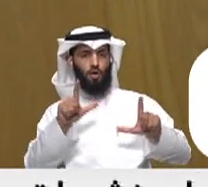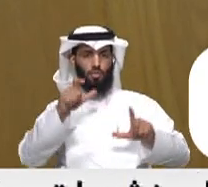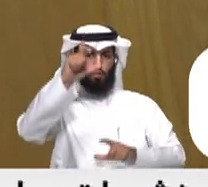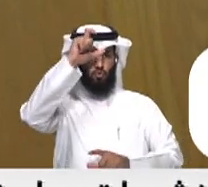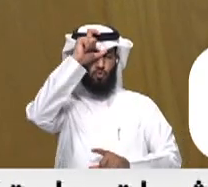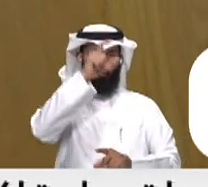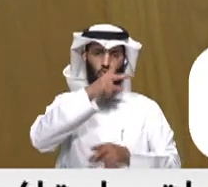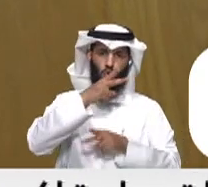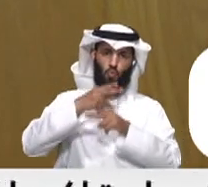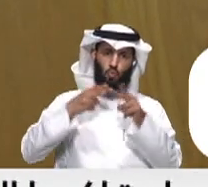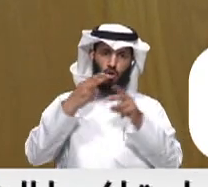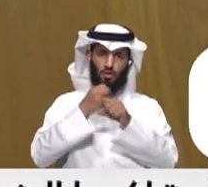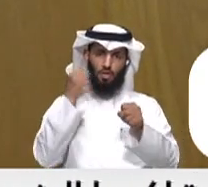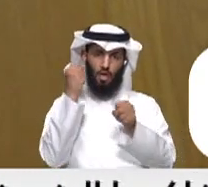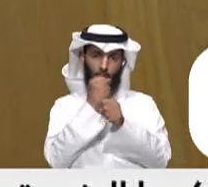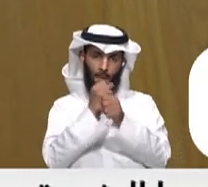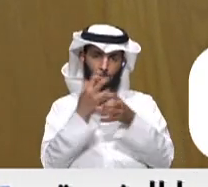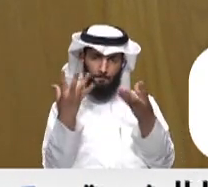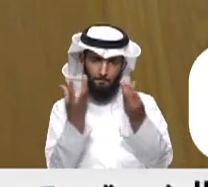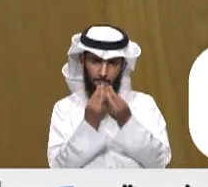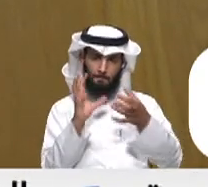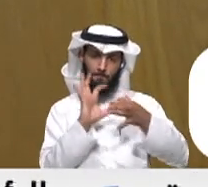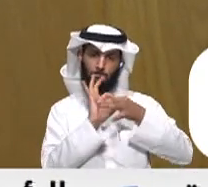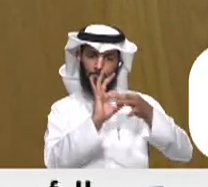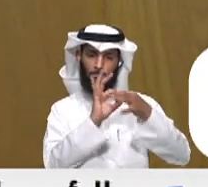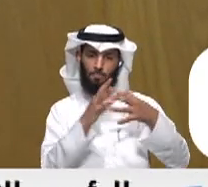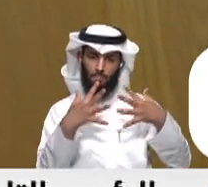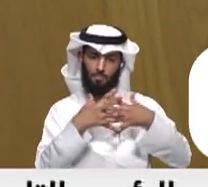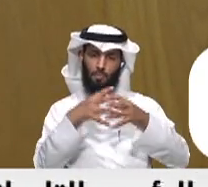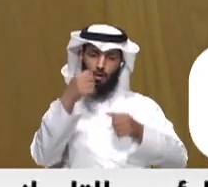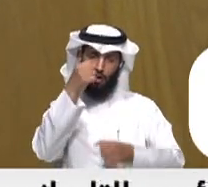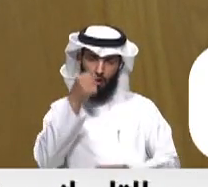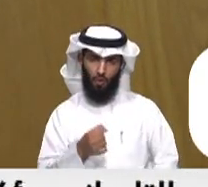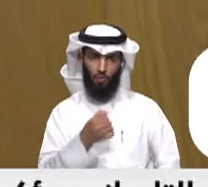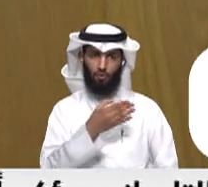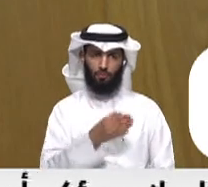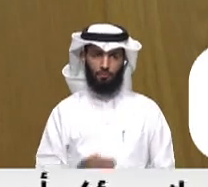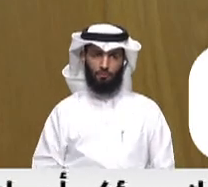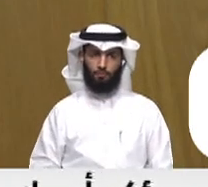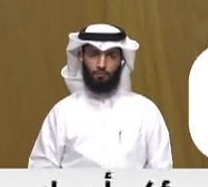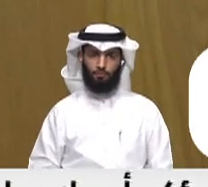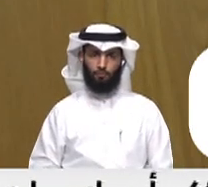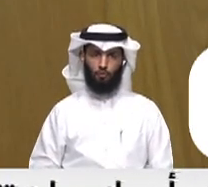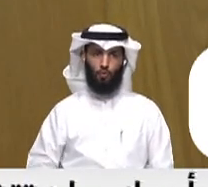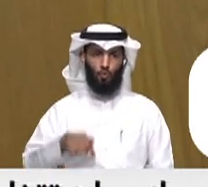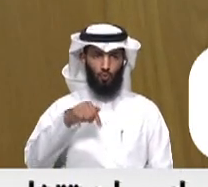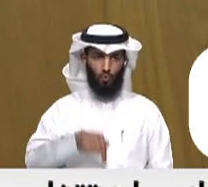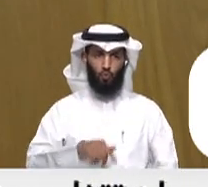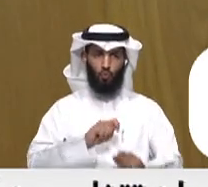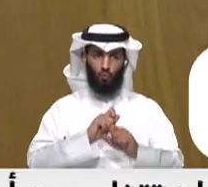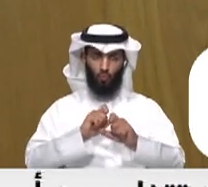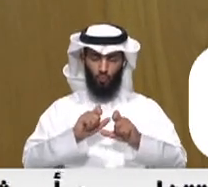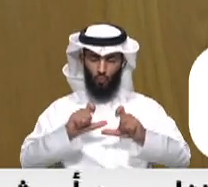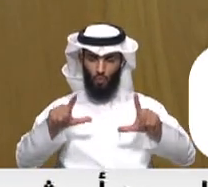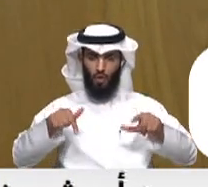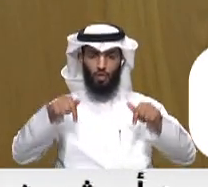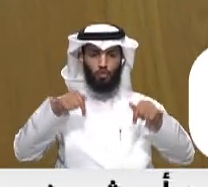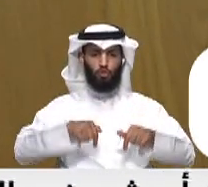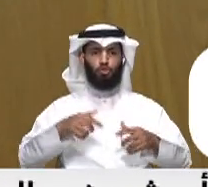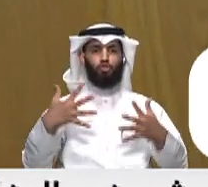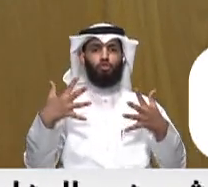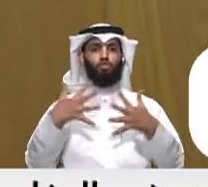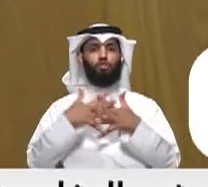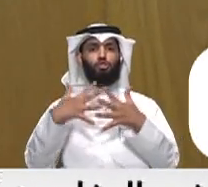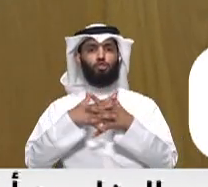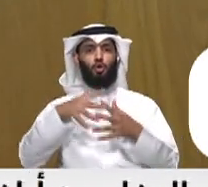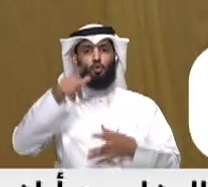تركيا والكويت على مختلف الاصعده لا سما التنمويه منها واليوم نشهد توقيع عقود لشركات